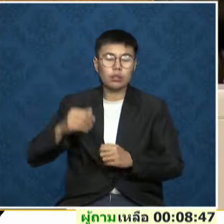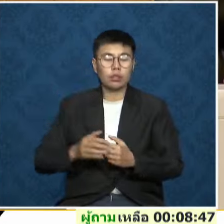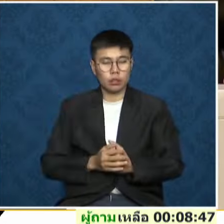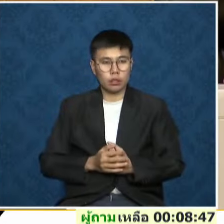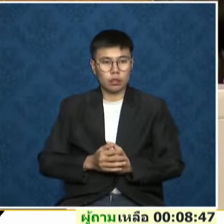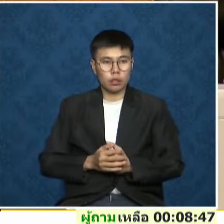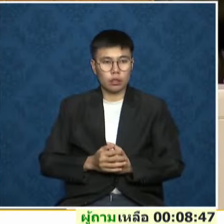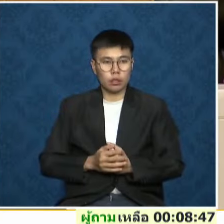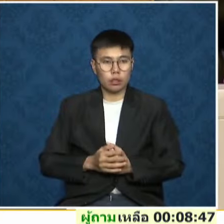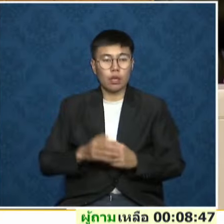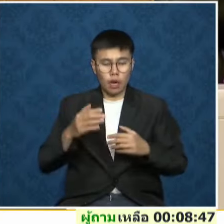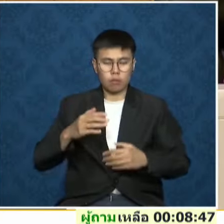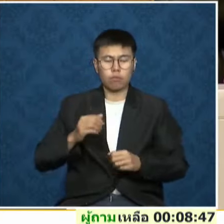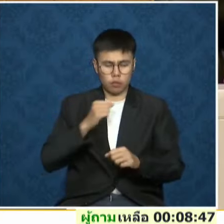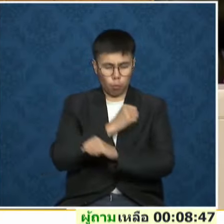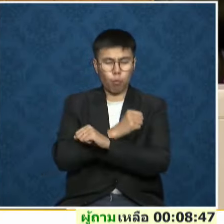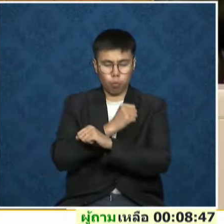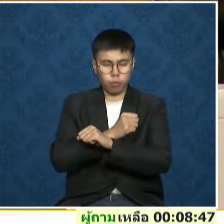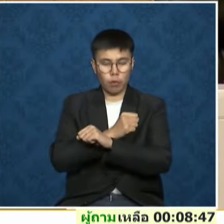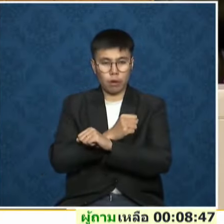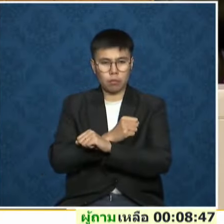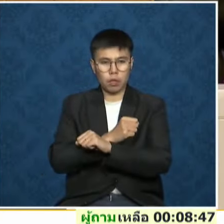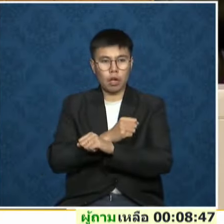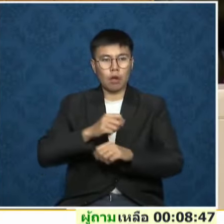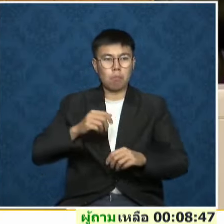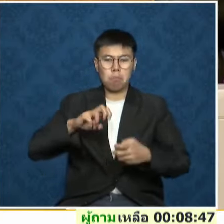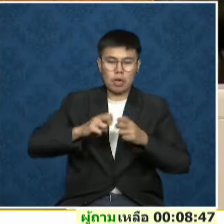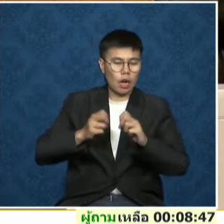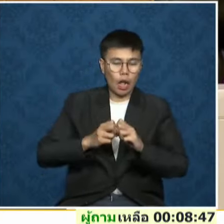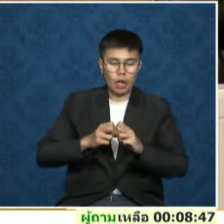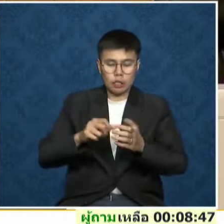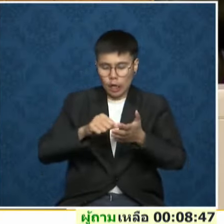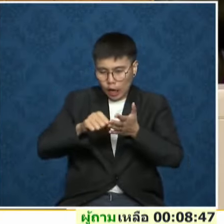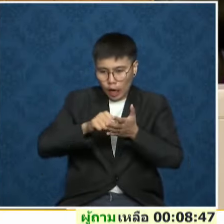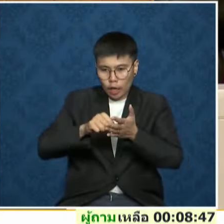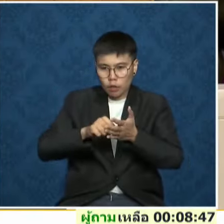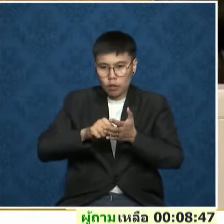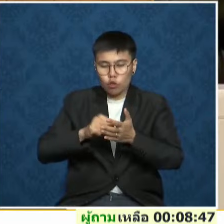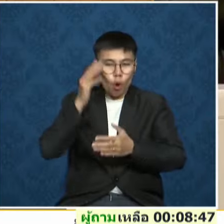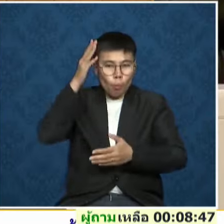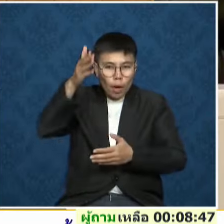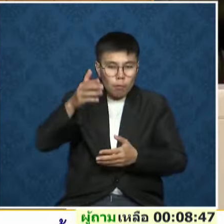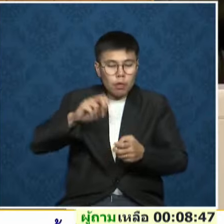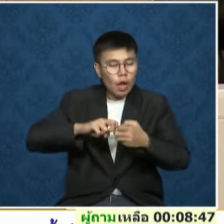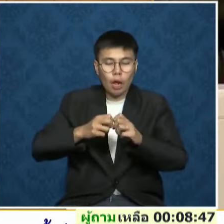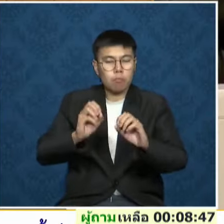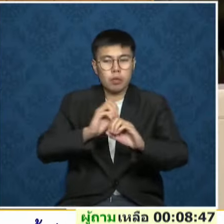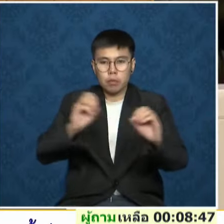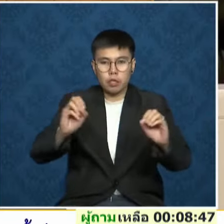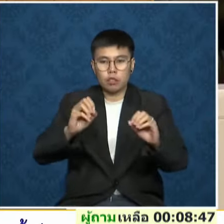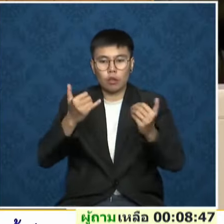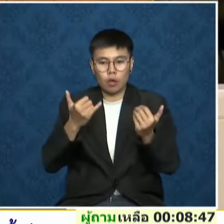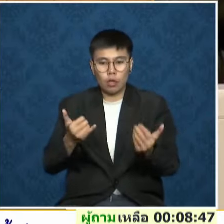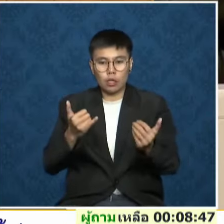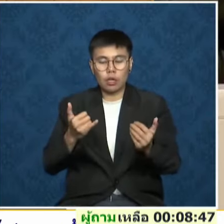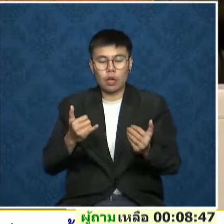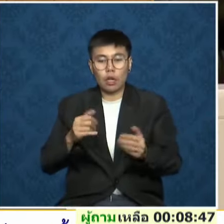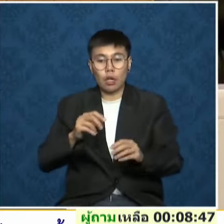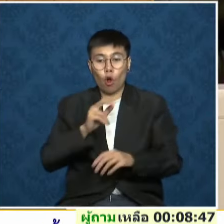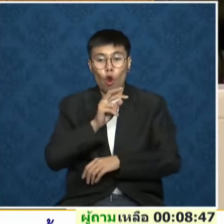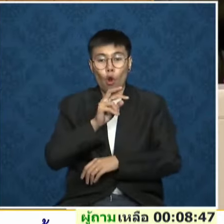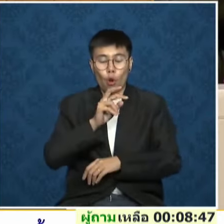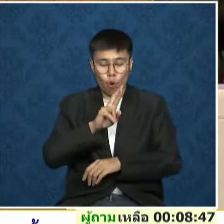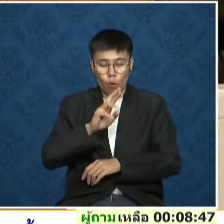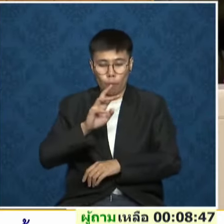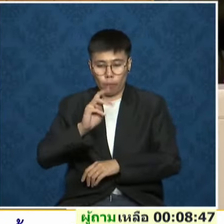ก็เราก็จะป้องกันไม่ให้เกิดขึ้นอีกในอนาคตเป็นสิ่งที่ท่านรัฐมนตรีว่าการกระทรวงสาธารณสุขให้ความสำคัญอย่างมากยิ่งนะครับในเ